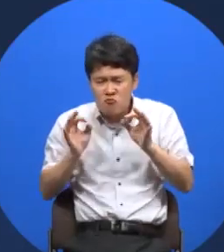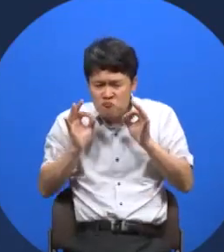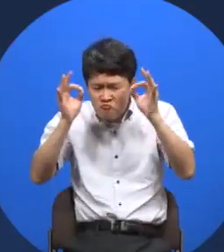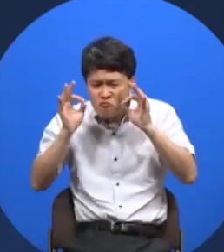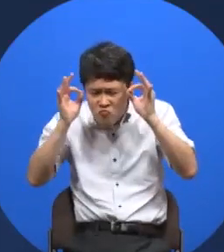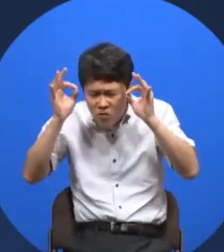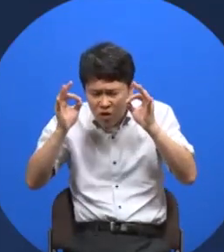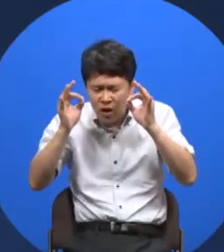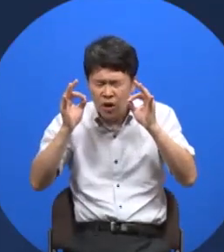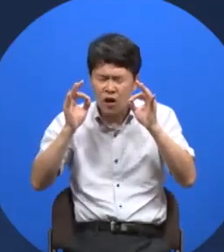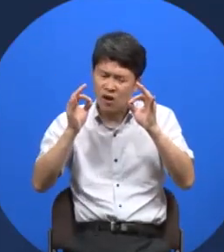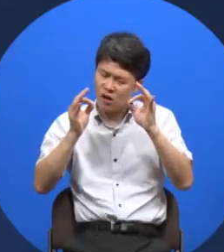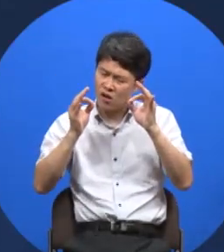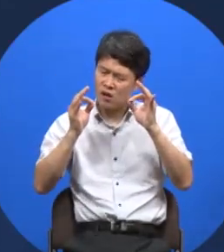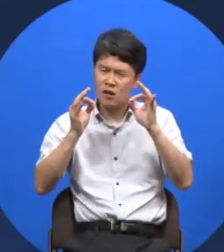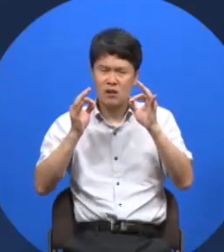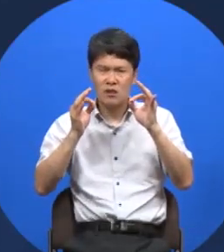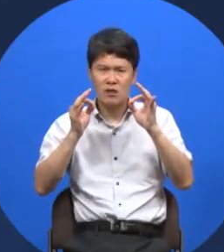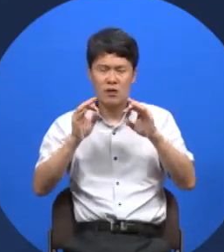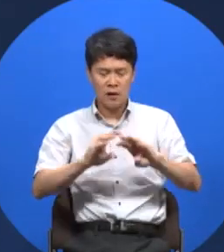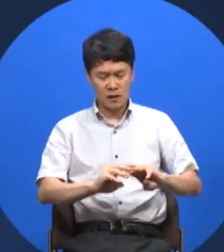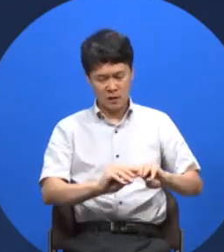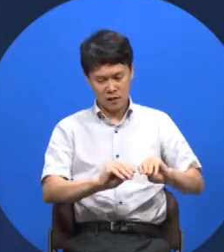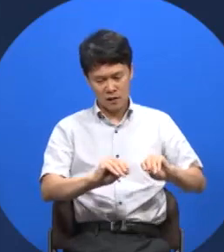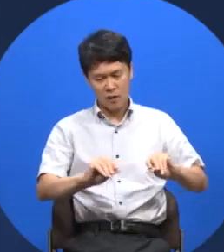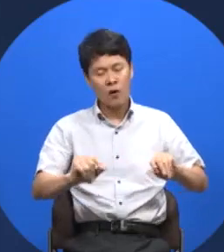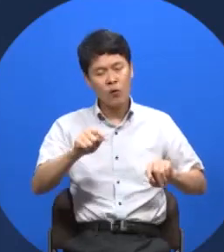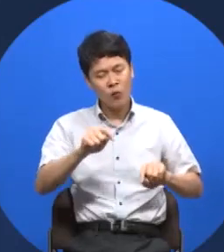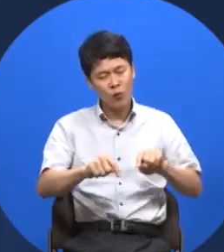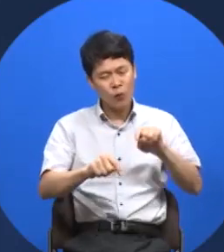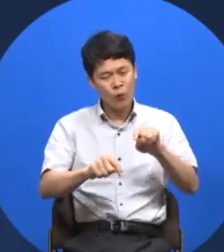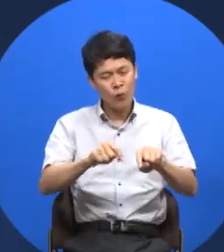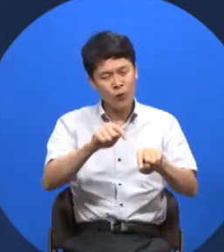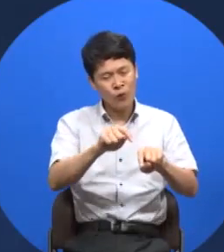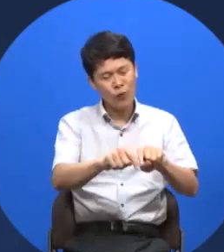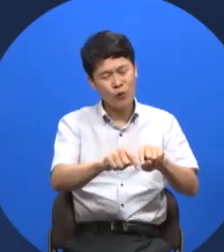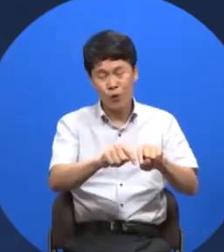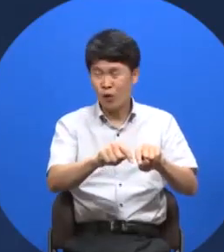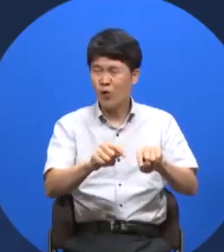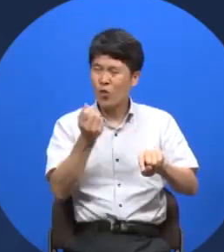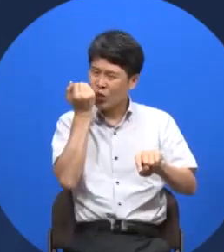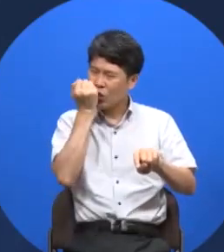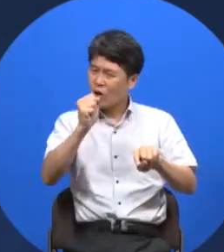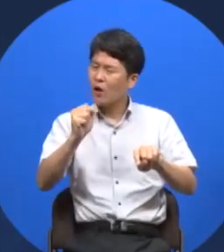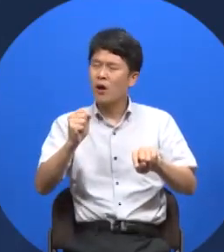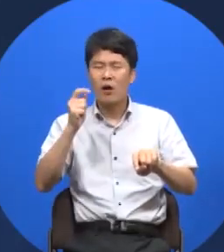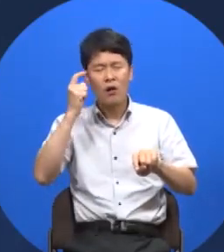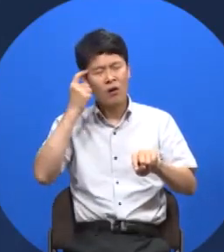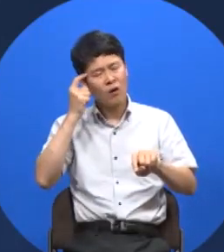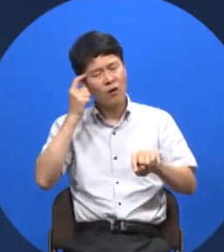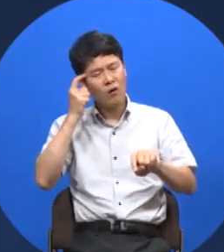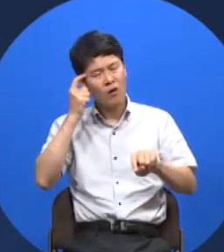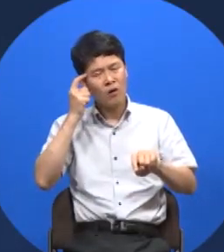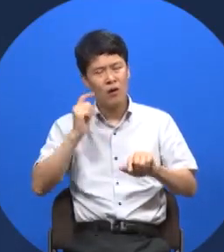한다. 땅 위를 걷는 것쯤은 당연한 일인 줄 알고